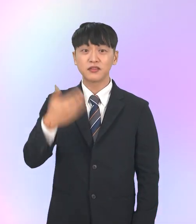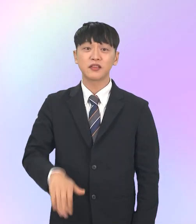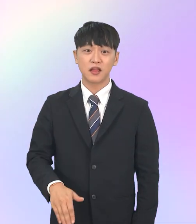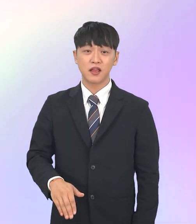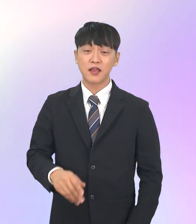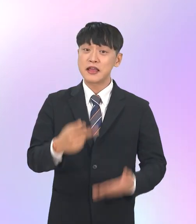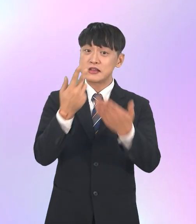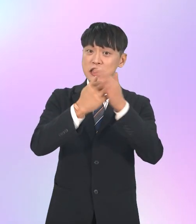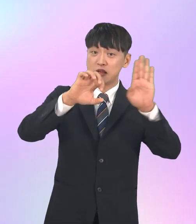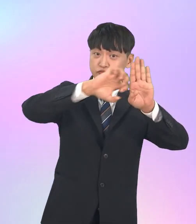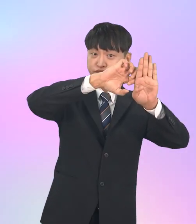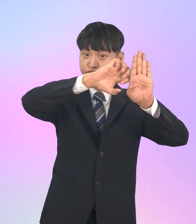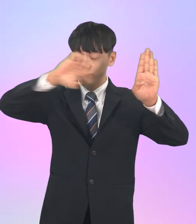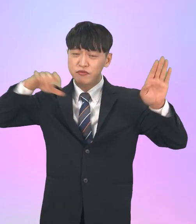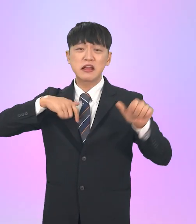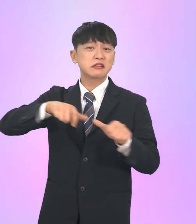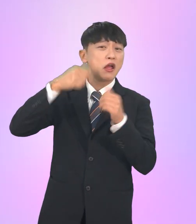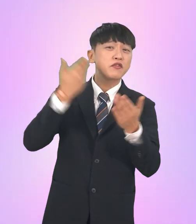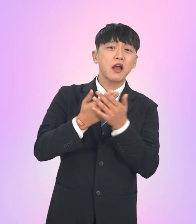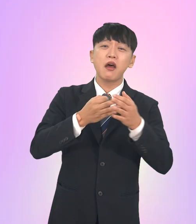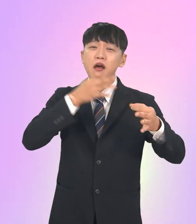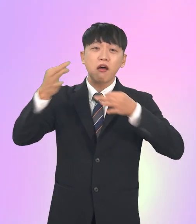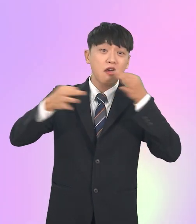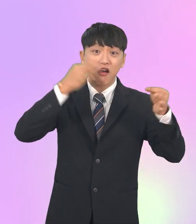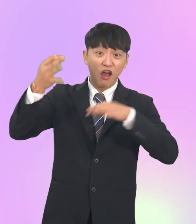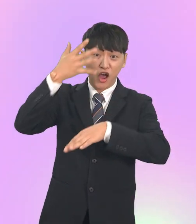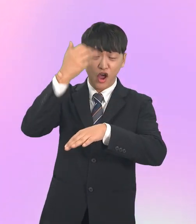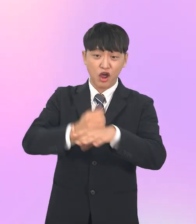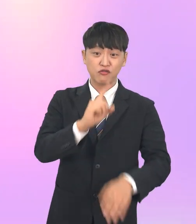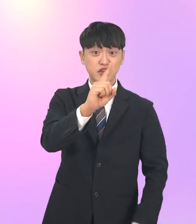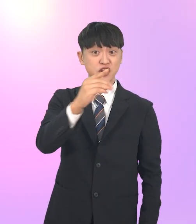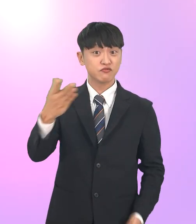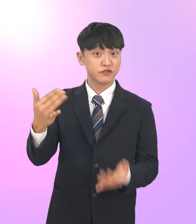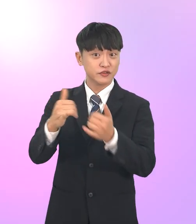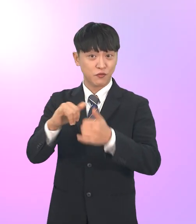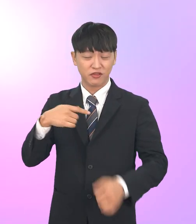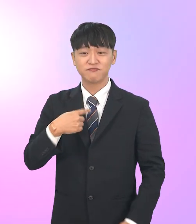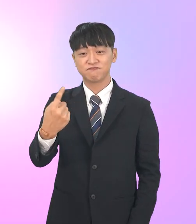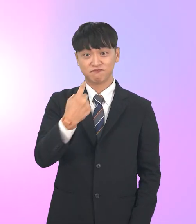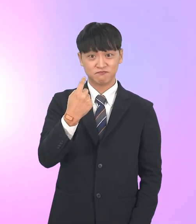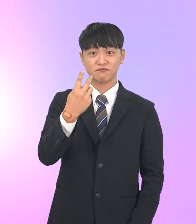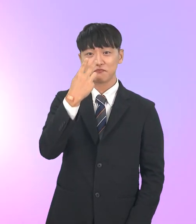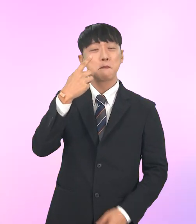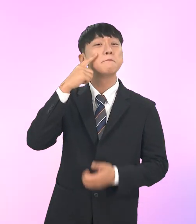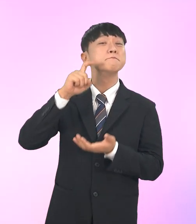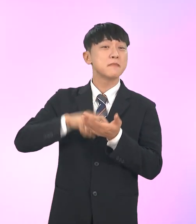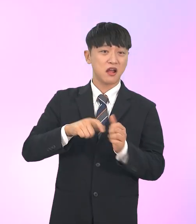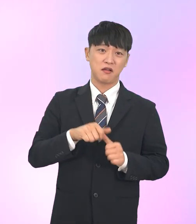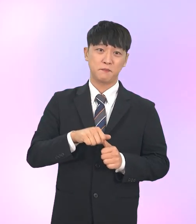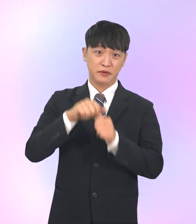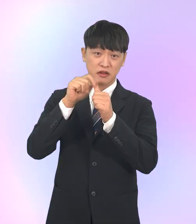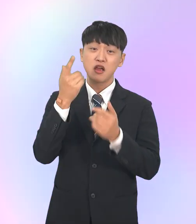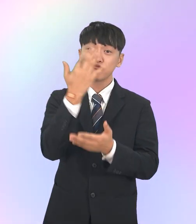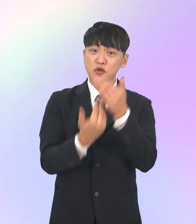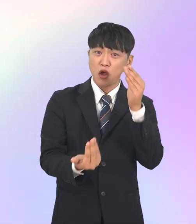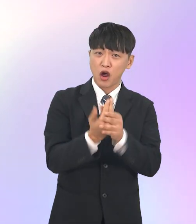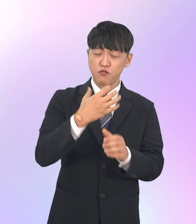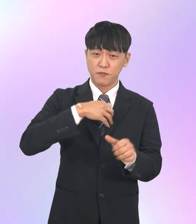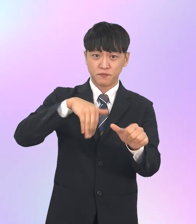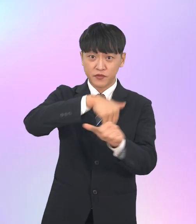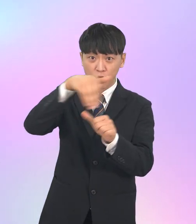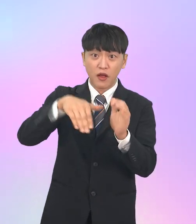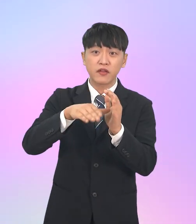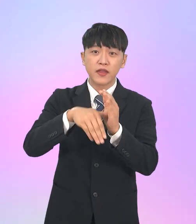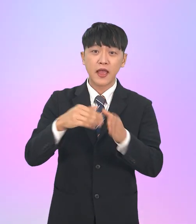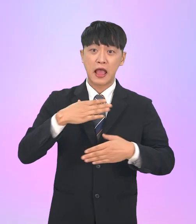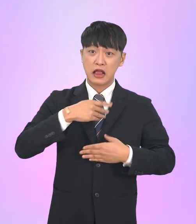다행이에요. 창문을 열고 구조 요청을 한 결과 구조대원들이 네이피를 발견했네요. 불이 나는 무서운